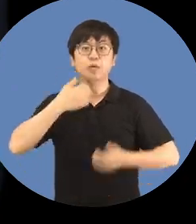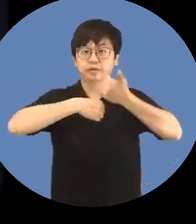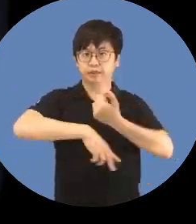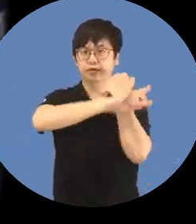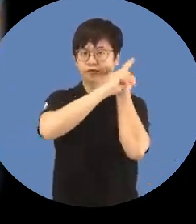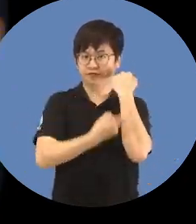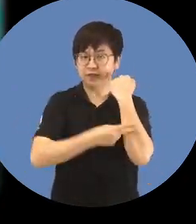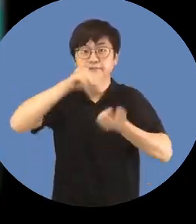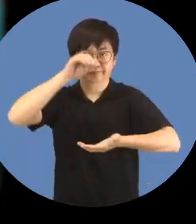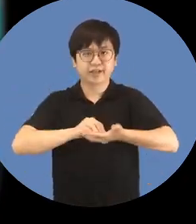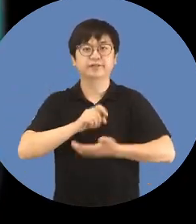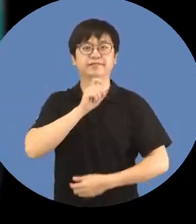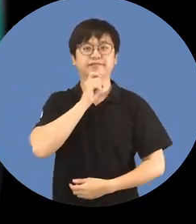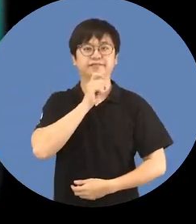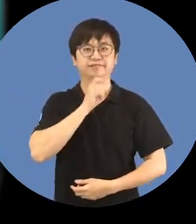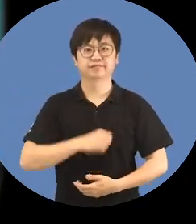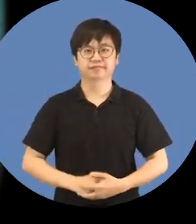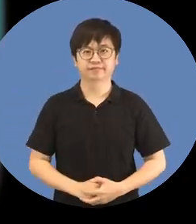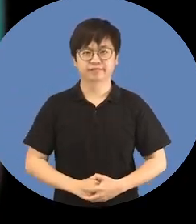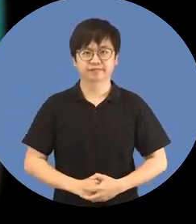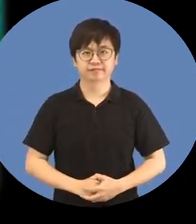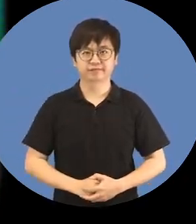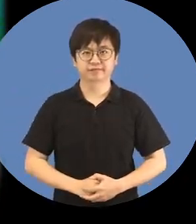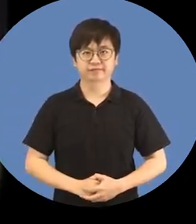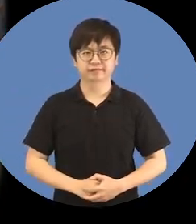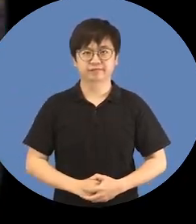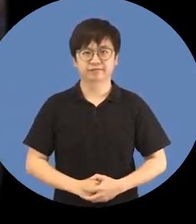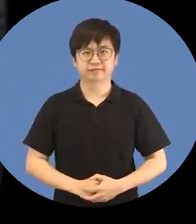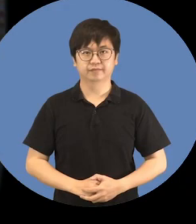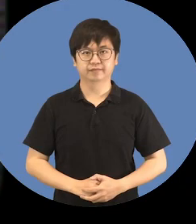就會被正式以法律嘅形式嚟確定落嚟。